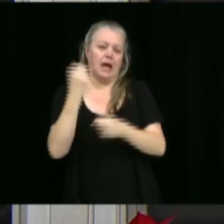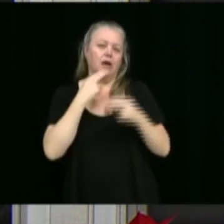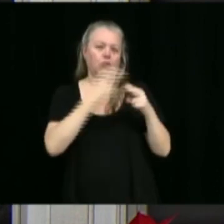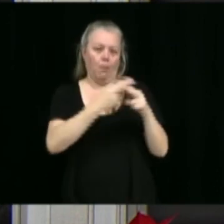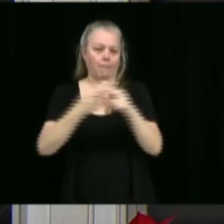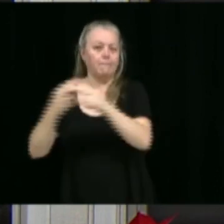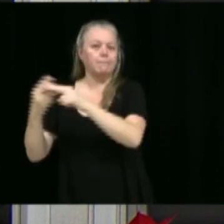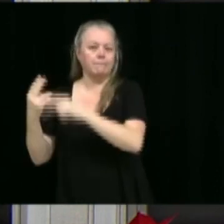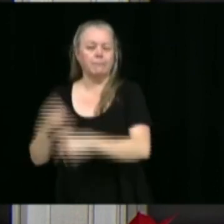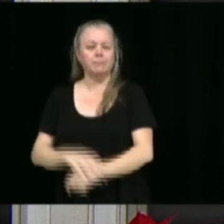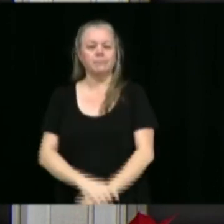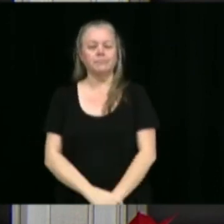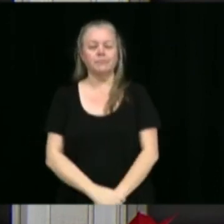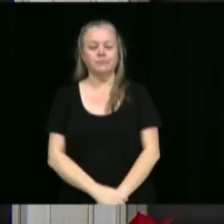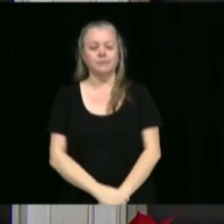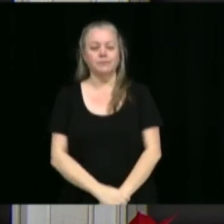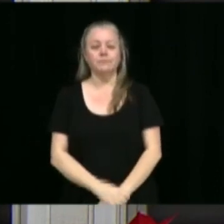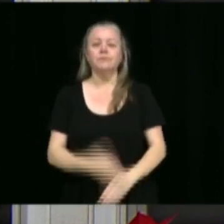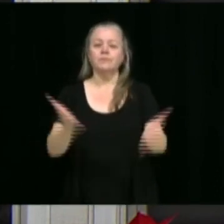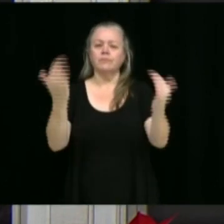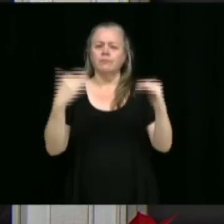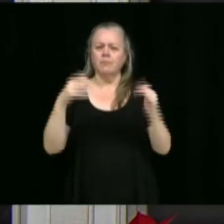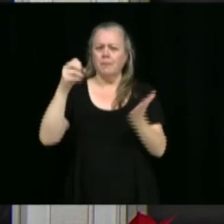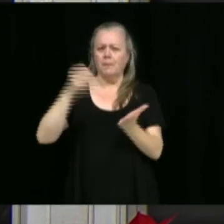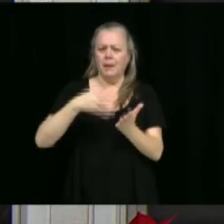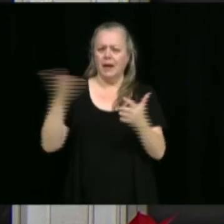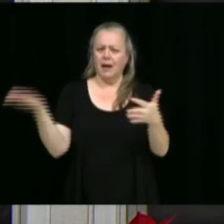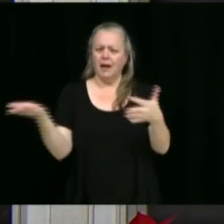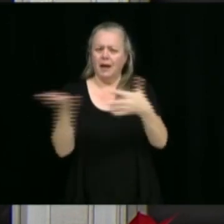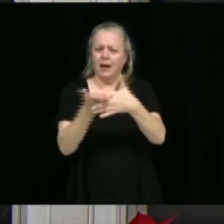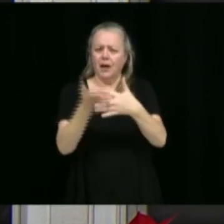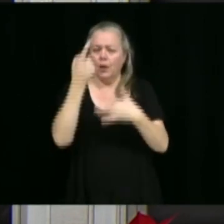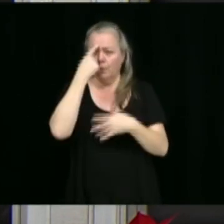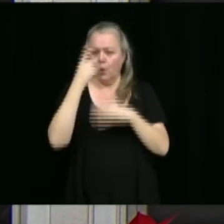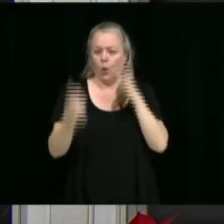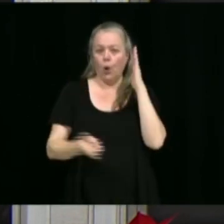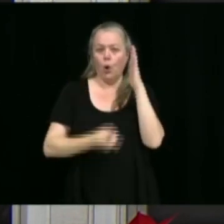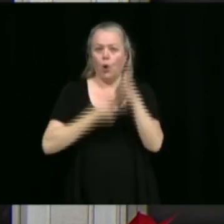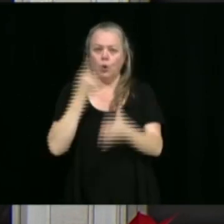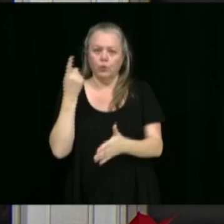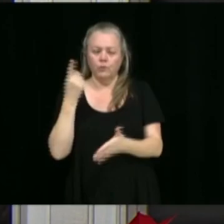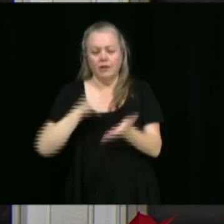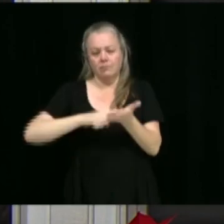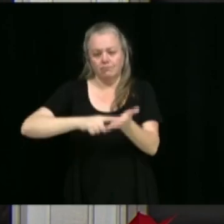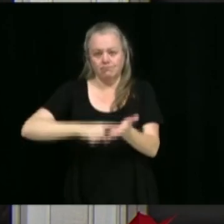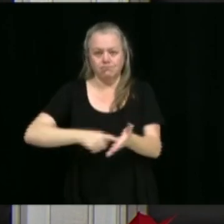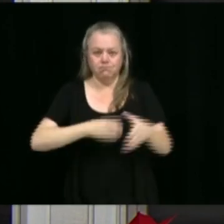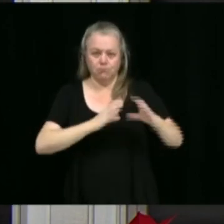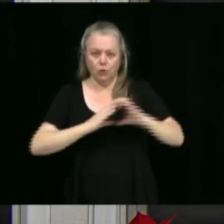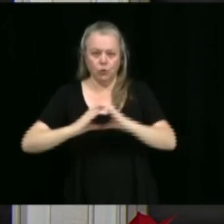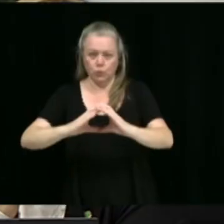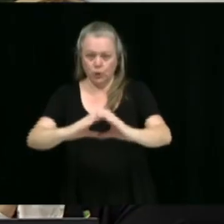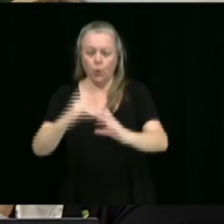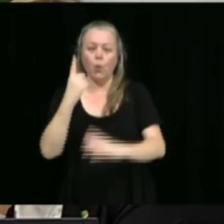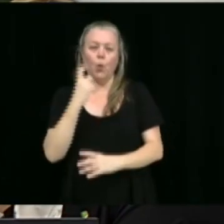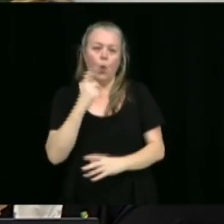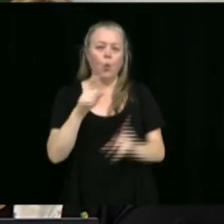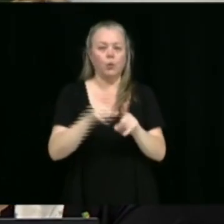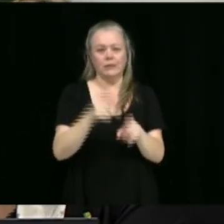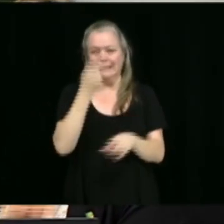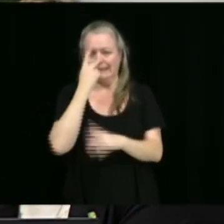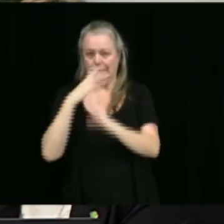catégories. Adoption du plan d'intervention concernant le renouvellement des conduites d'eau potable et d'égouts. Donc, il s'agit d'adopter le